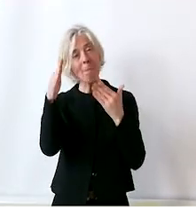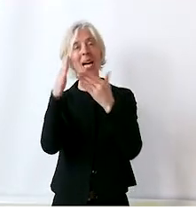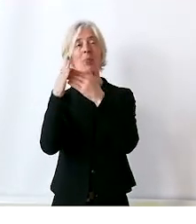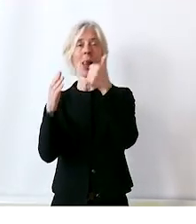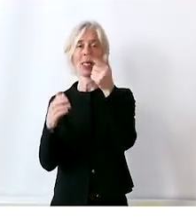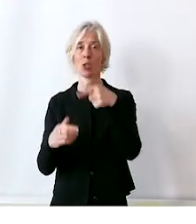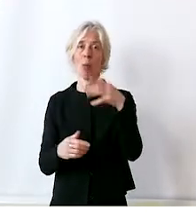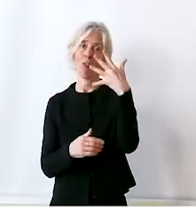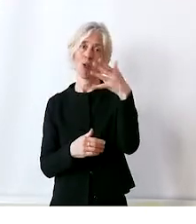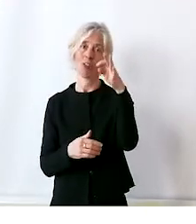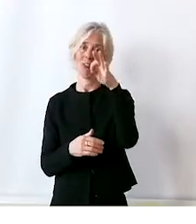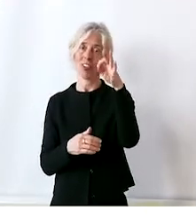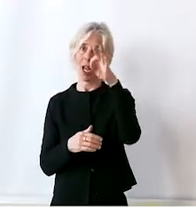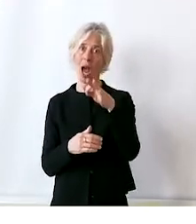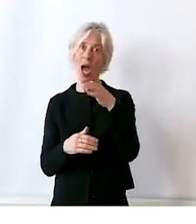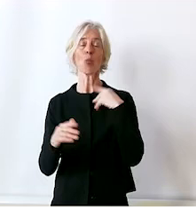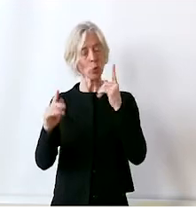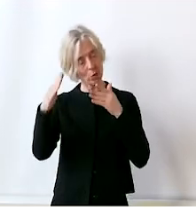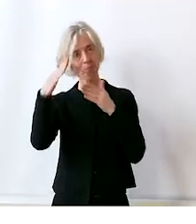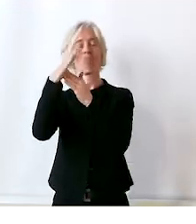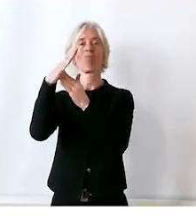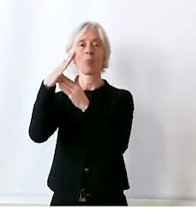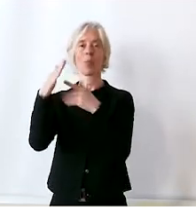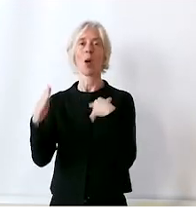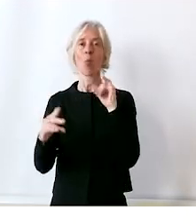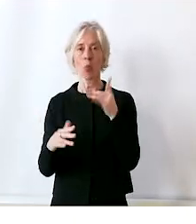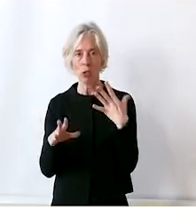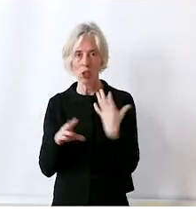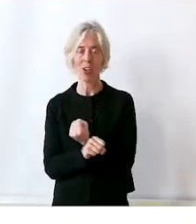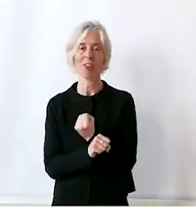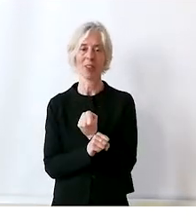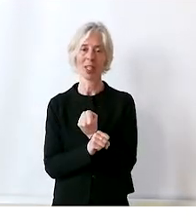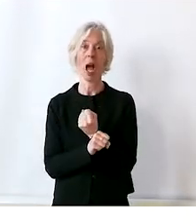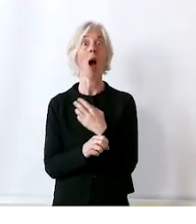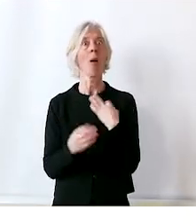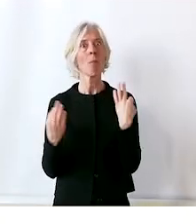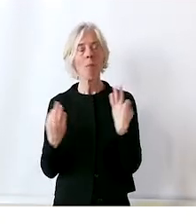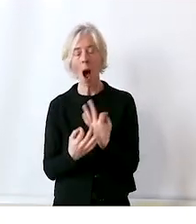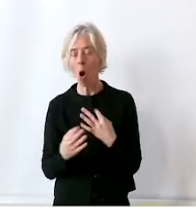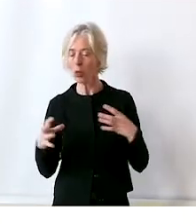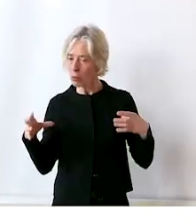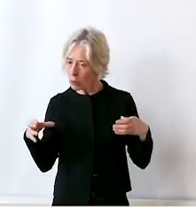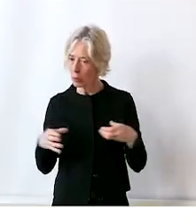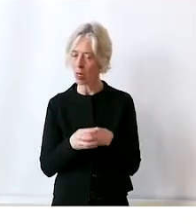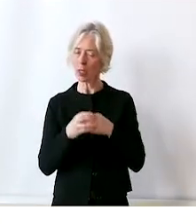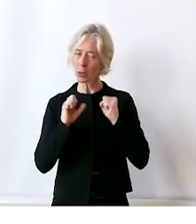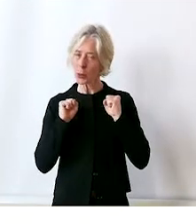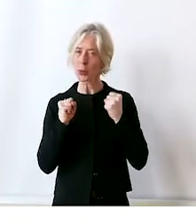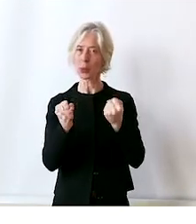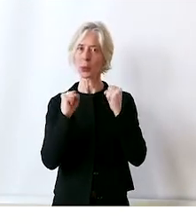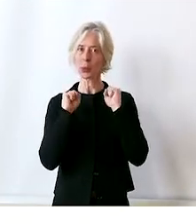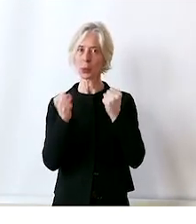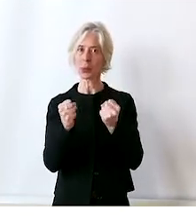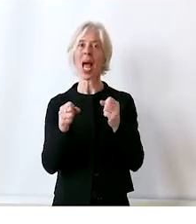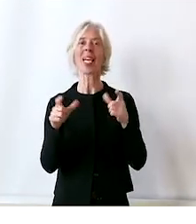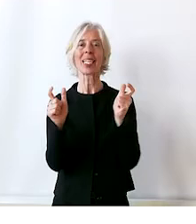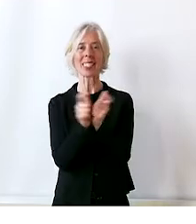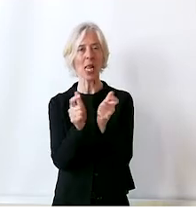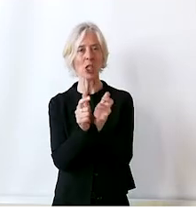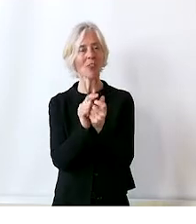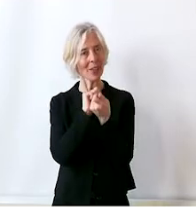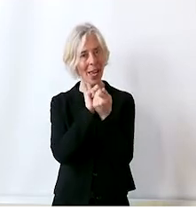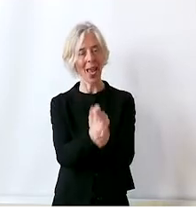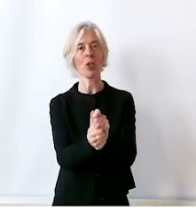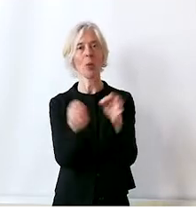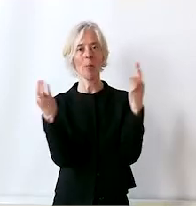Zeitalter zu begrenzen. Dazu sind enorme Anstrengungen und enorme gesamtgesellschaftliche Änderungen notwendig